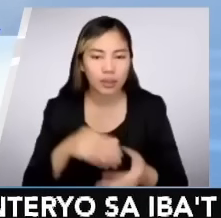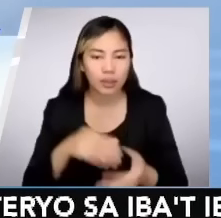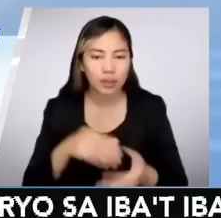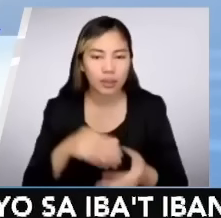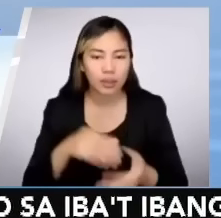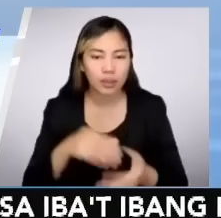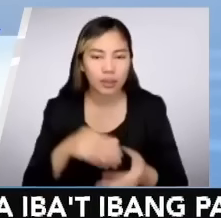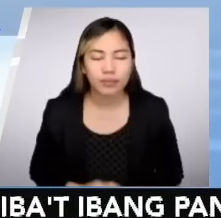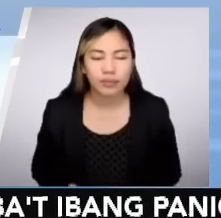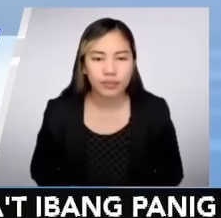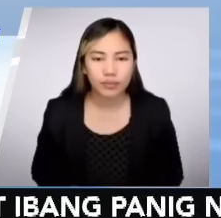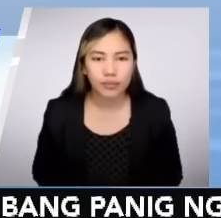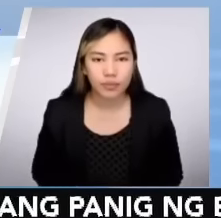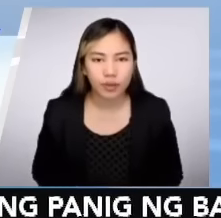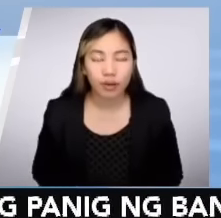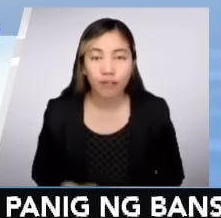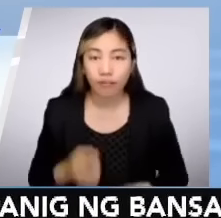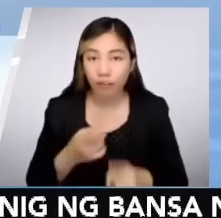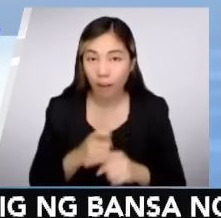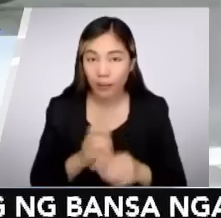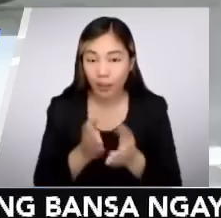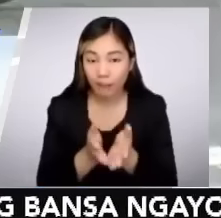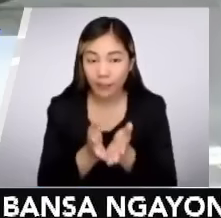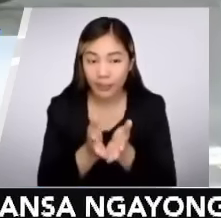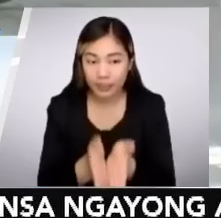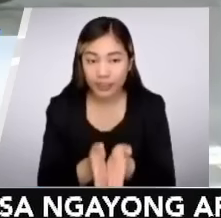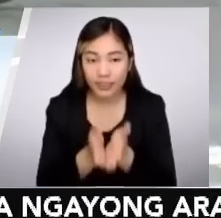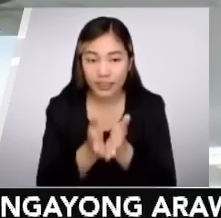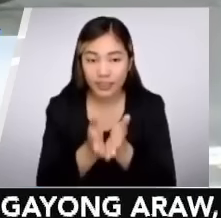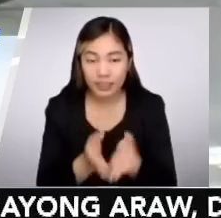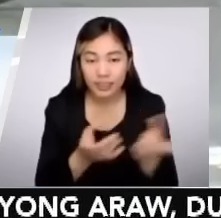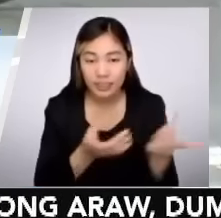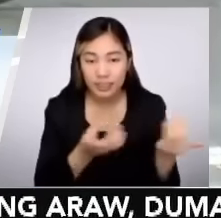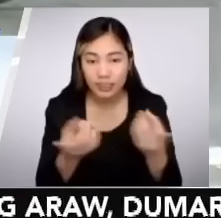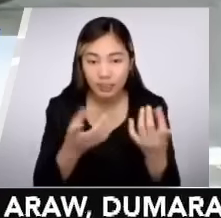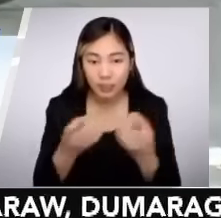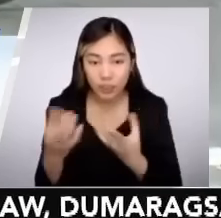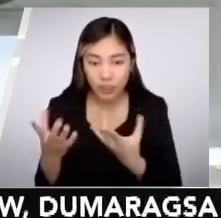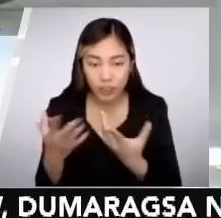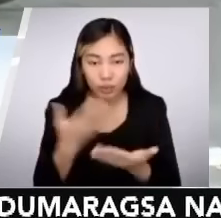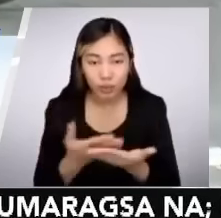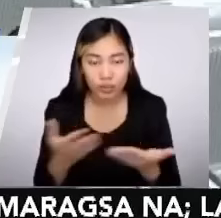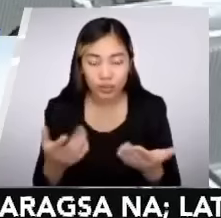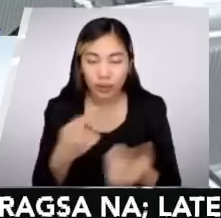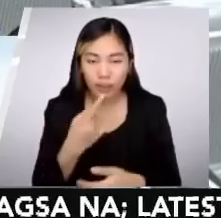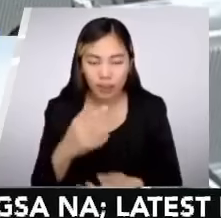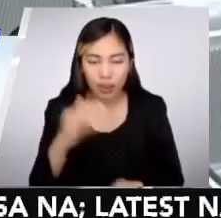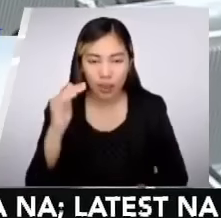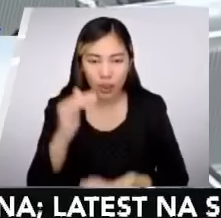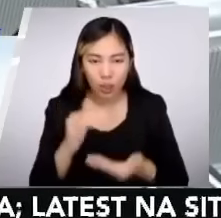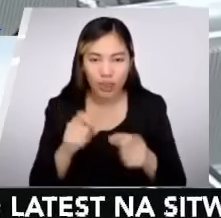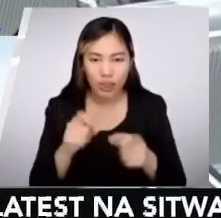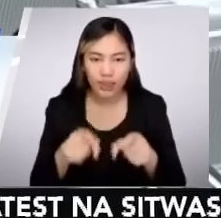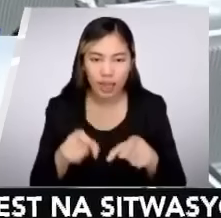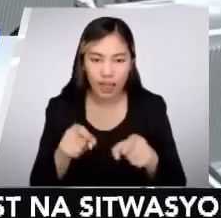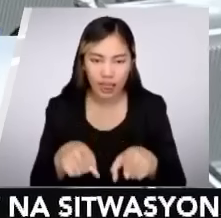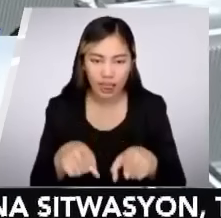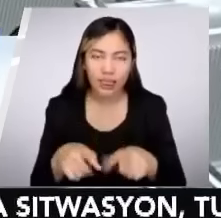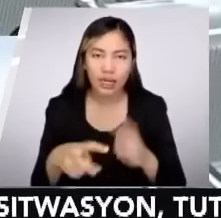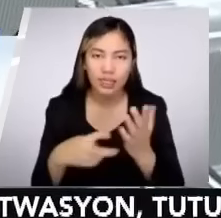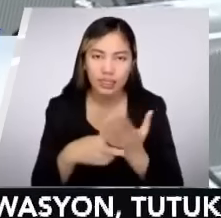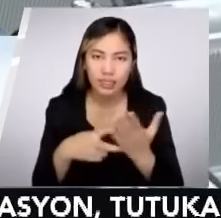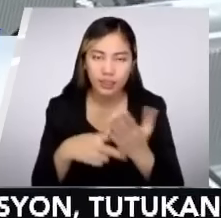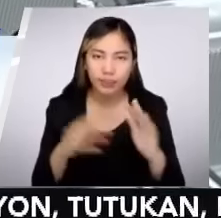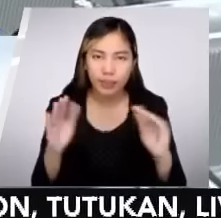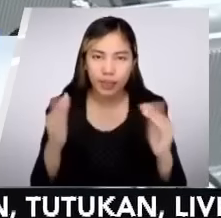mula sa shipping companies, di hamak na mas mababa raw ang sales o benta ngayon ng ticket kumpara noong undas 2023. Marahil may epekto raw